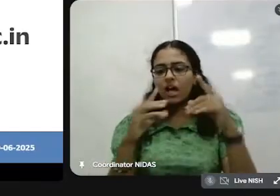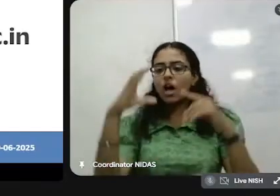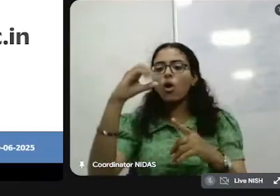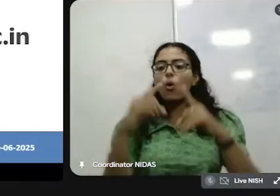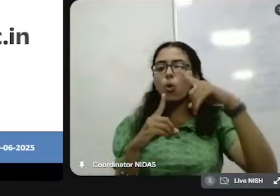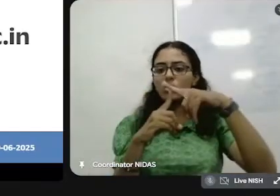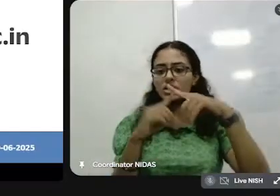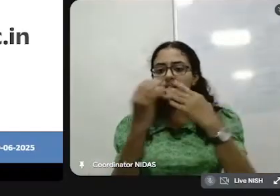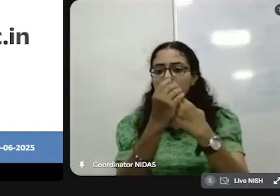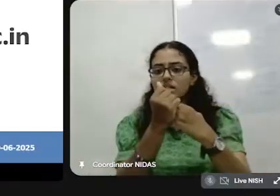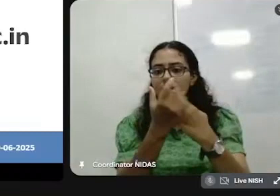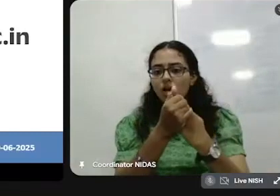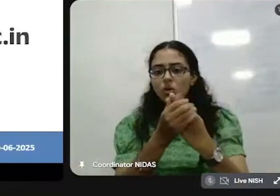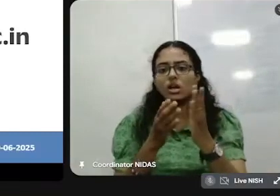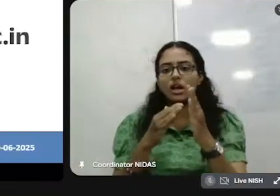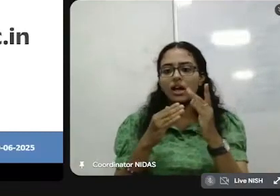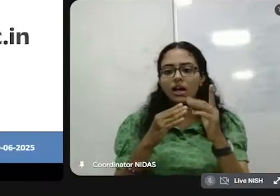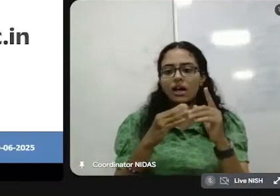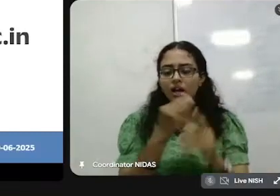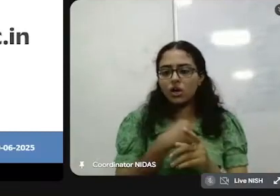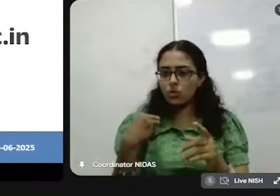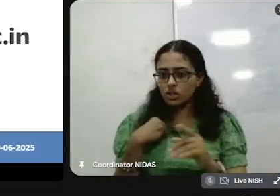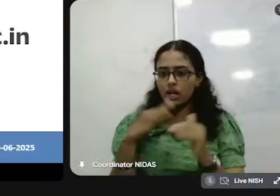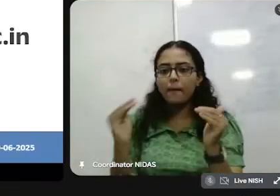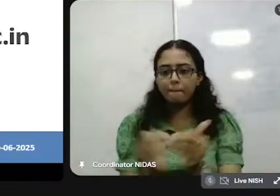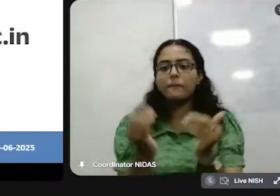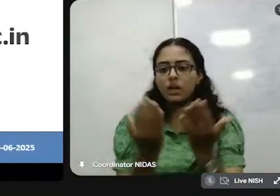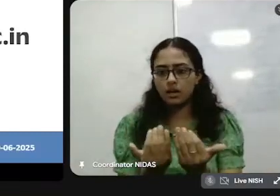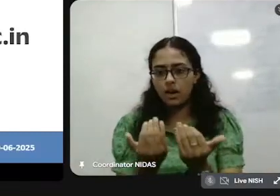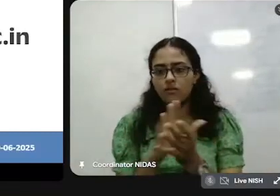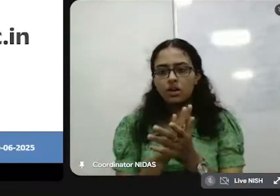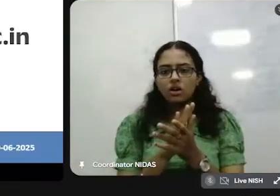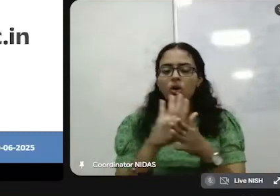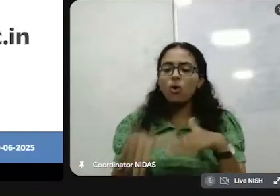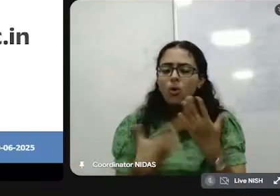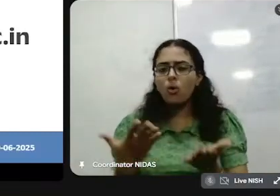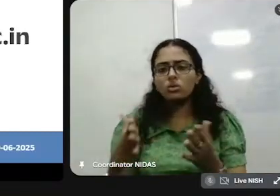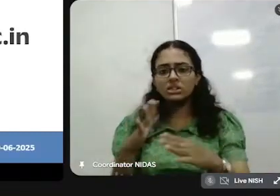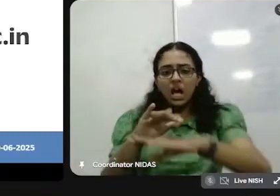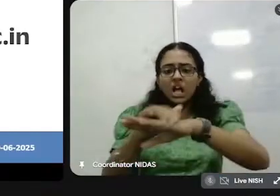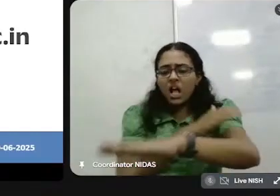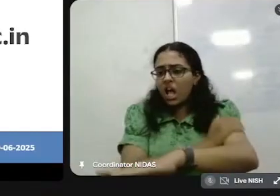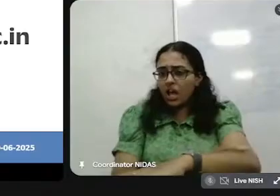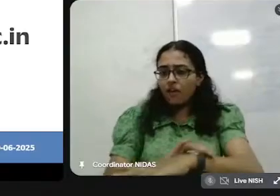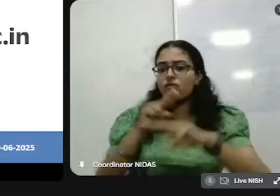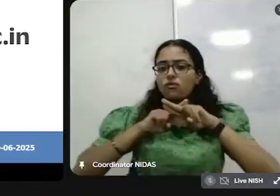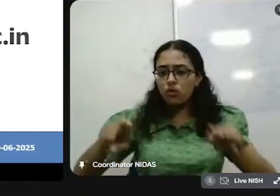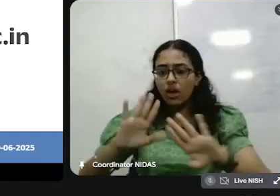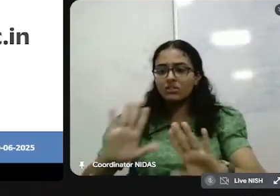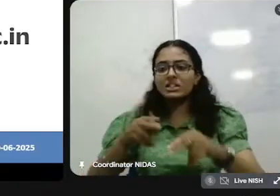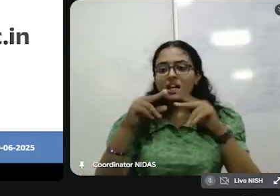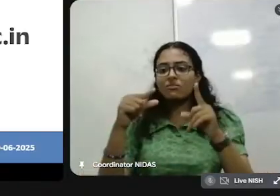ഇപ്പം ബുദ്ധിമുട്ടായിട്ടുള്ളതെങ്കിൽ ഒക്കുപേഷണൽ തെറപ്പിസ്റ്റിനെ സമീപിക്കാം. അല്ലെങ്കിൽ ആ കൈക്ക് ഫുള്ളായിട്ടുണ്ടെങ്കിൽ